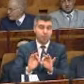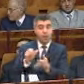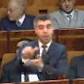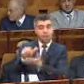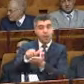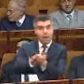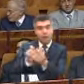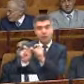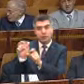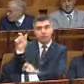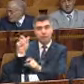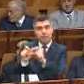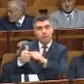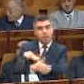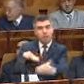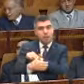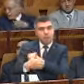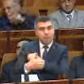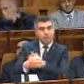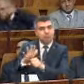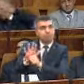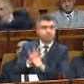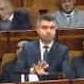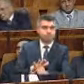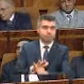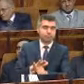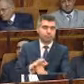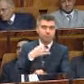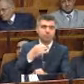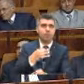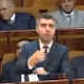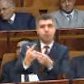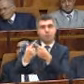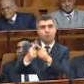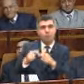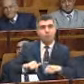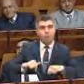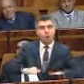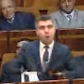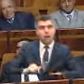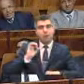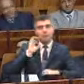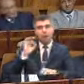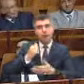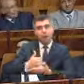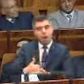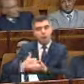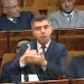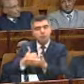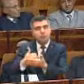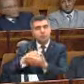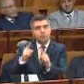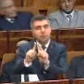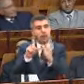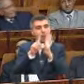الهشاشة والفقر زادوا هشاشة وفقر، وكذلك دون أن تتحركوا بمقتضيات الفصل 40 من